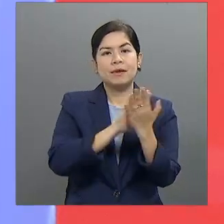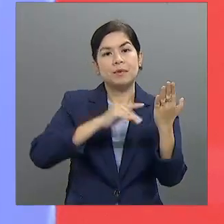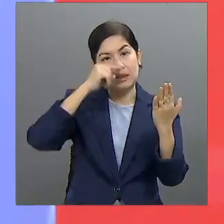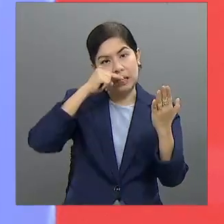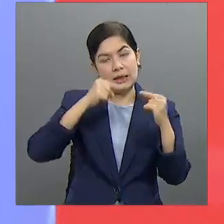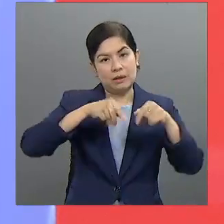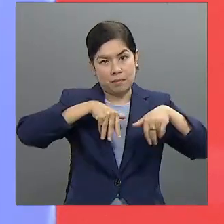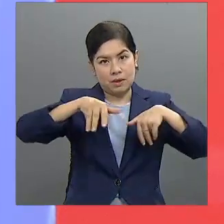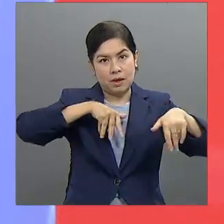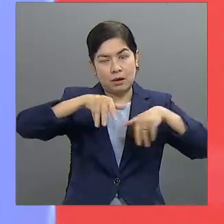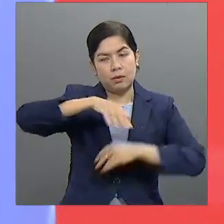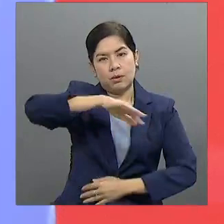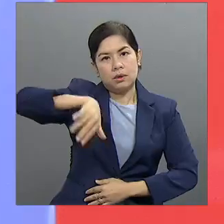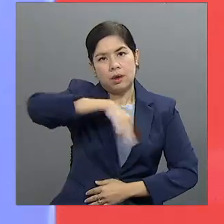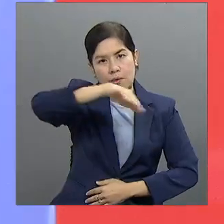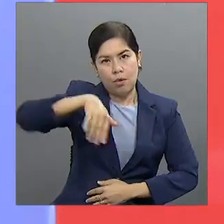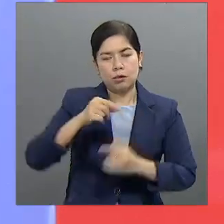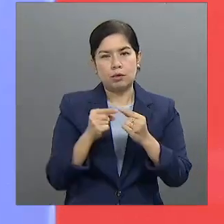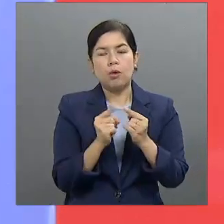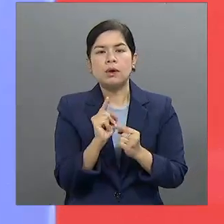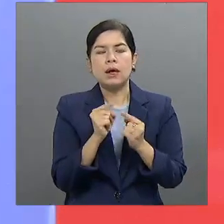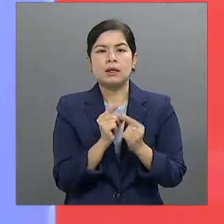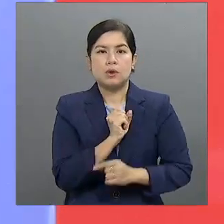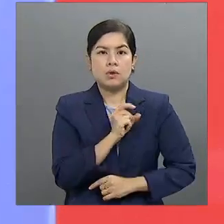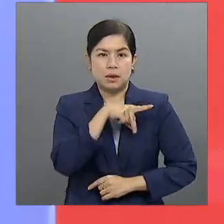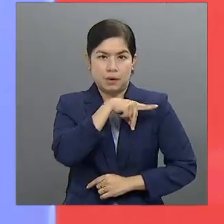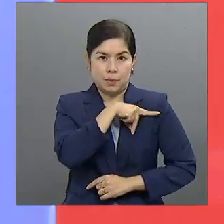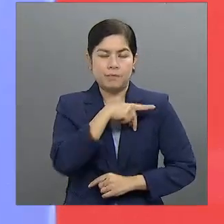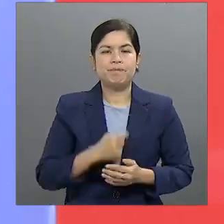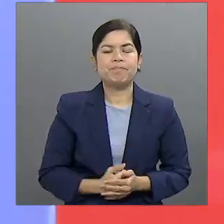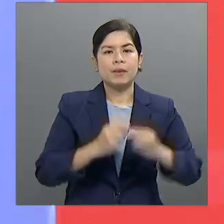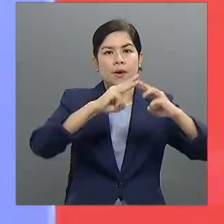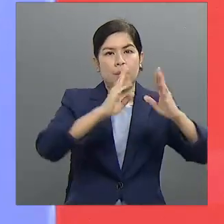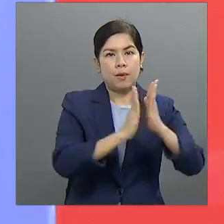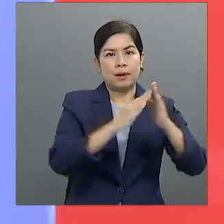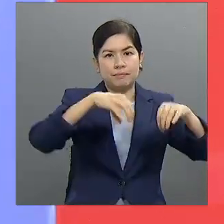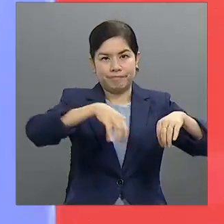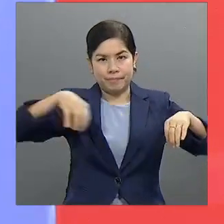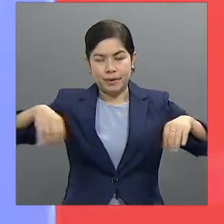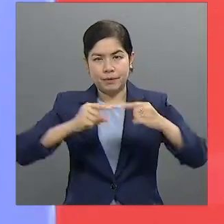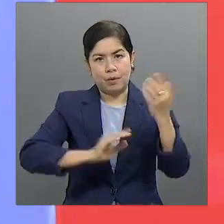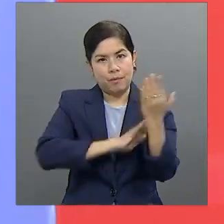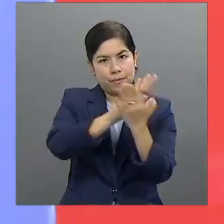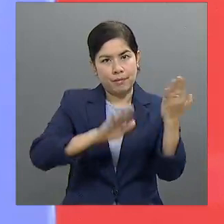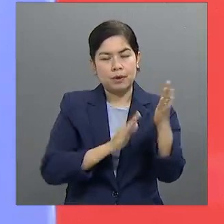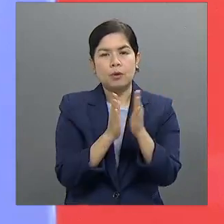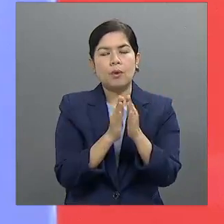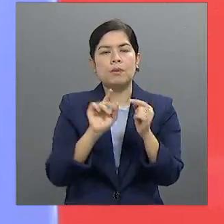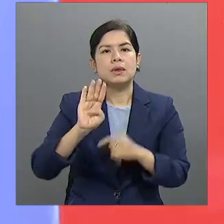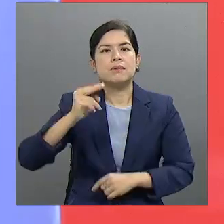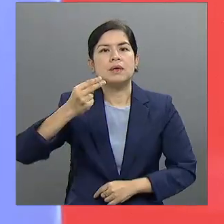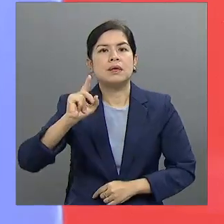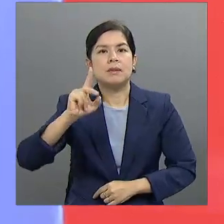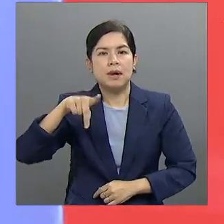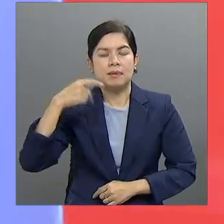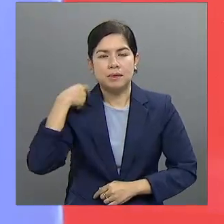นใหญ่ก็นับถือศาสนาพุทธทั่วประเทศมีวัดมากกว่า 41,000 กว่าแห่งนี่คือข้อมูลล่าสุดเมื่อปี2561